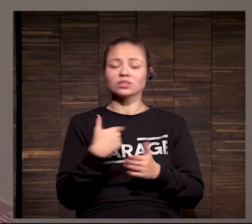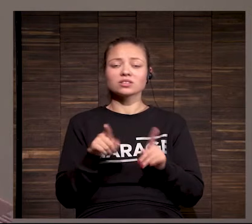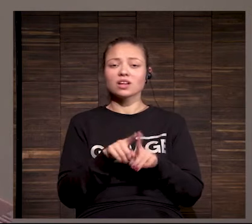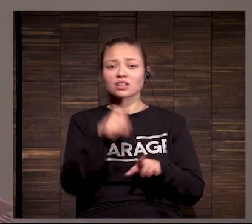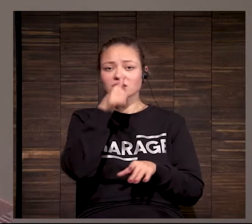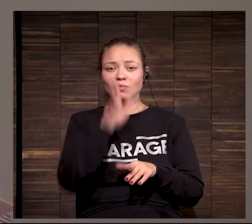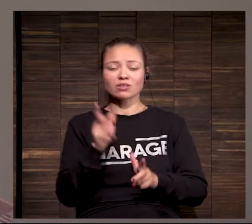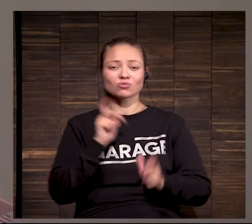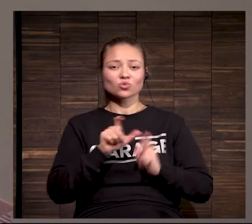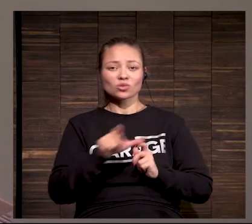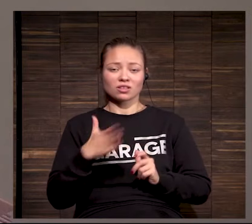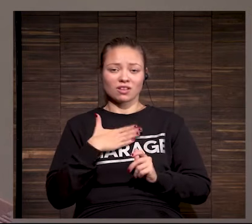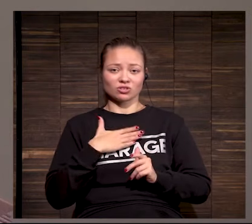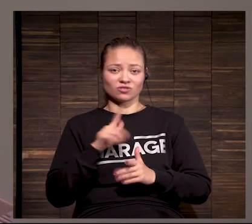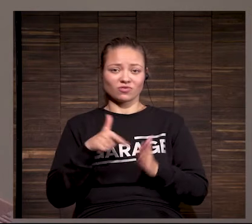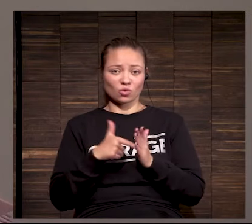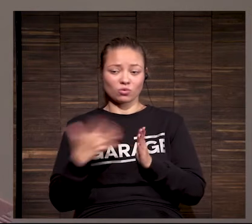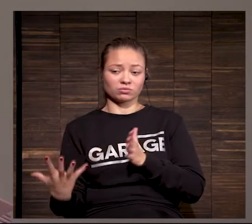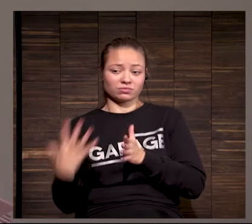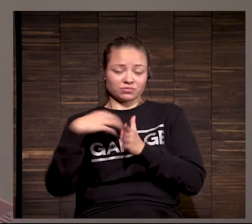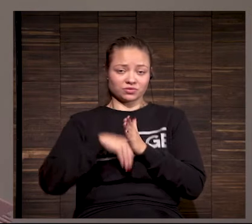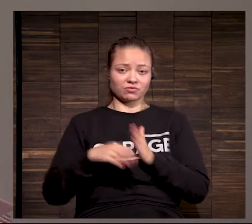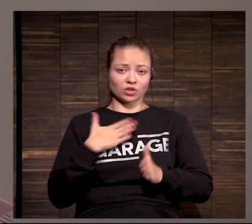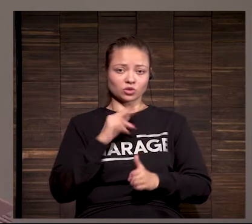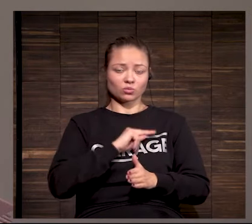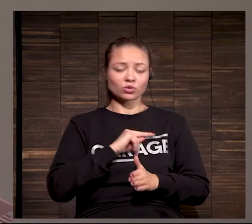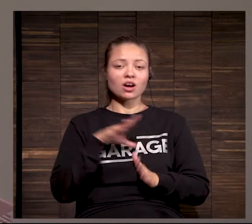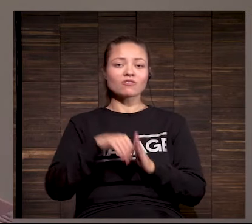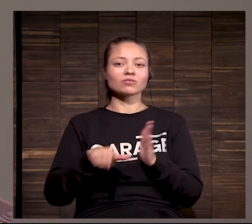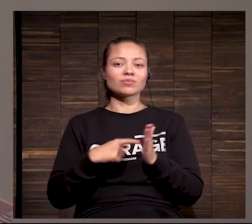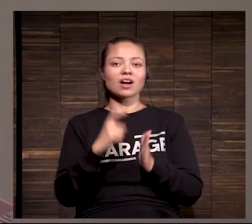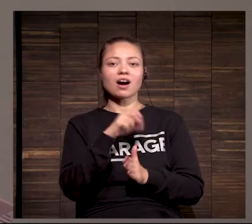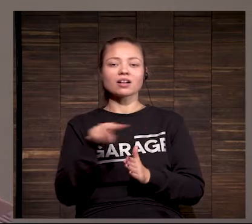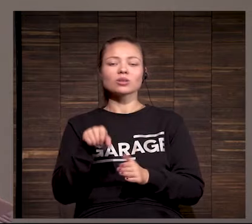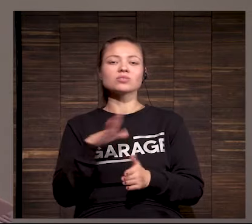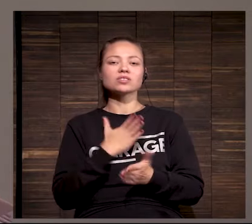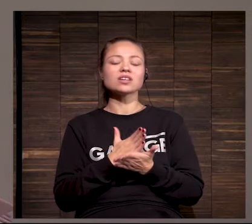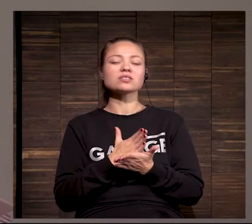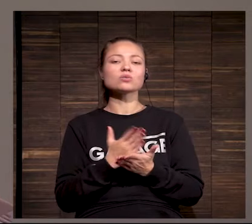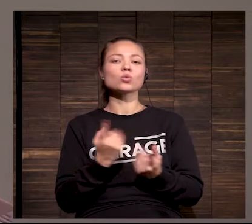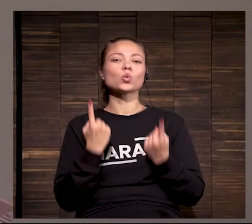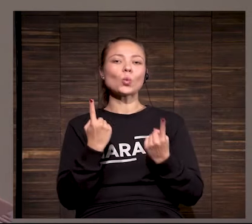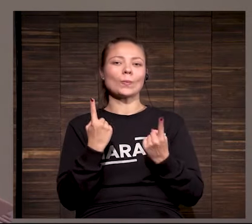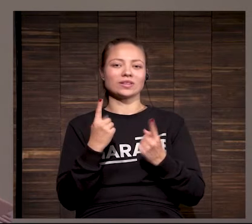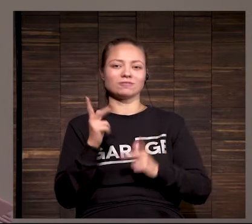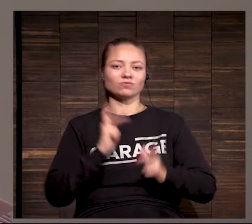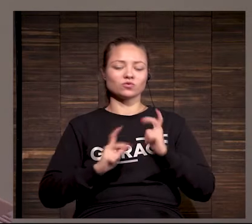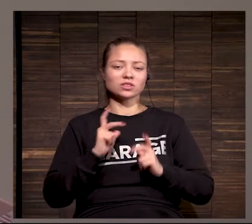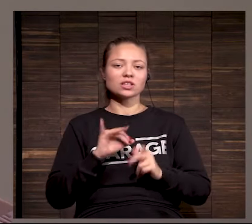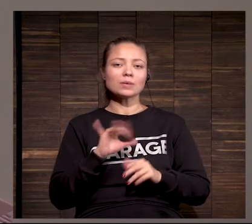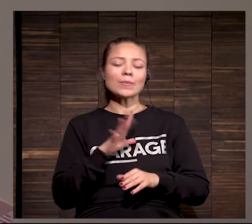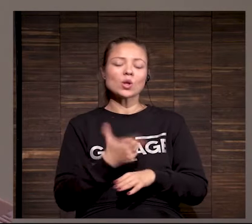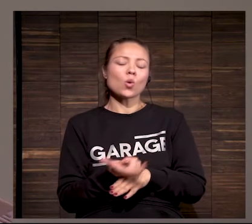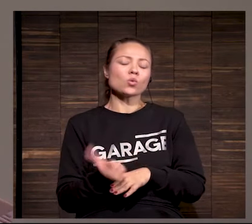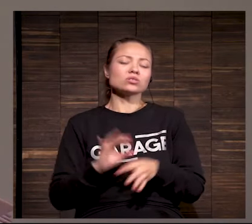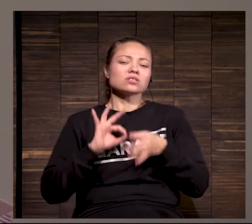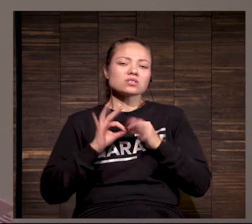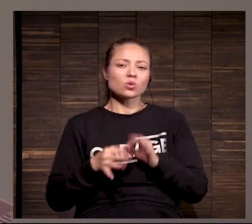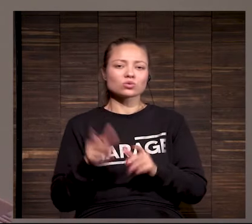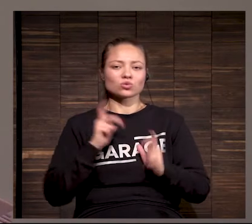студентов нашего города в ходе крупной университет было очень и очень сложно втянуть студентов наши